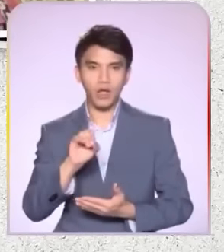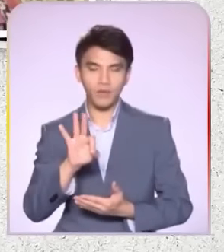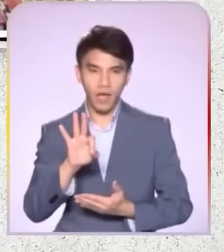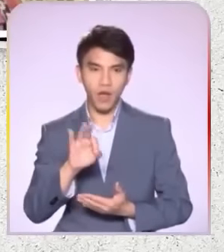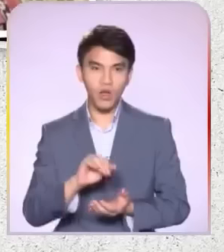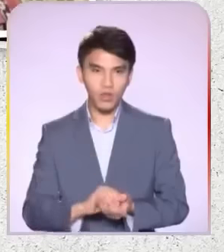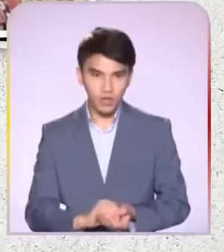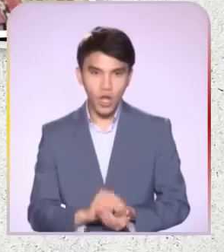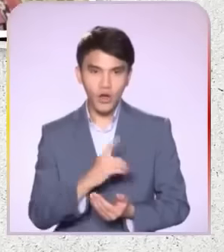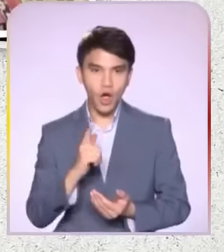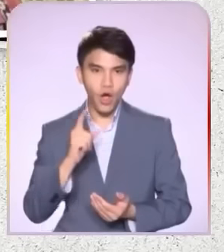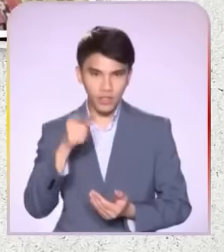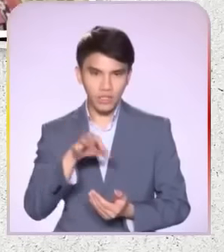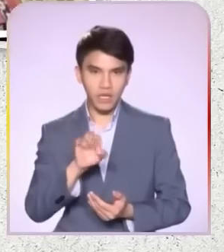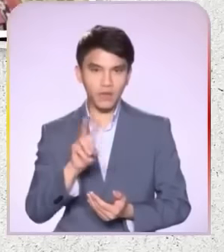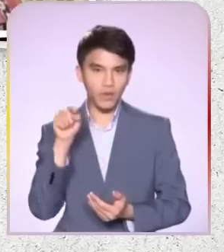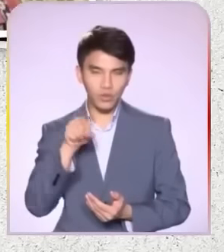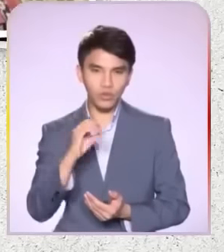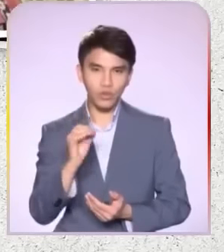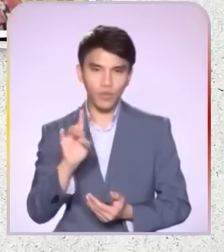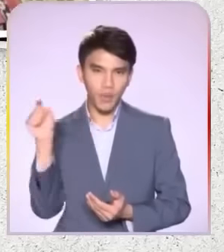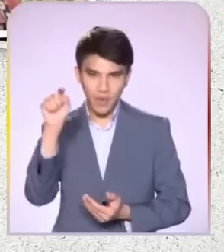31,999 บาทพบเป็นทองคำ